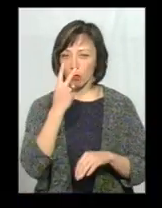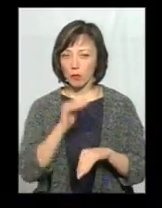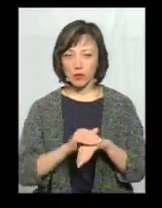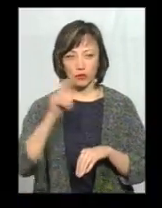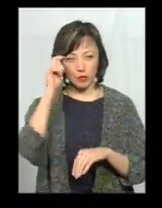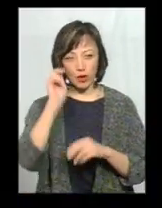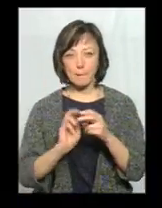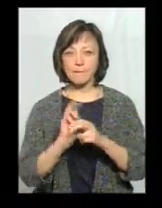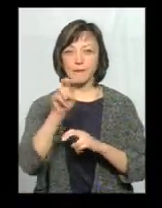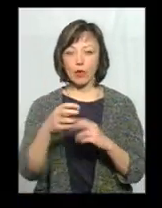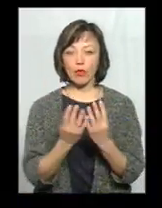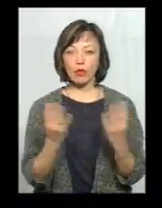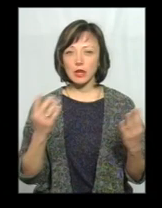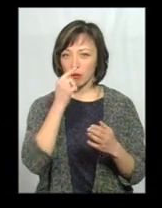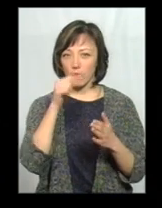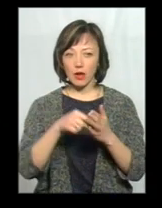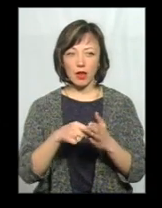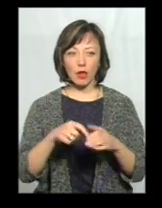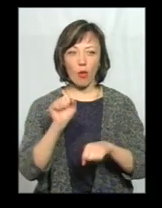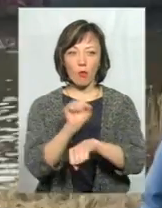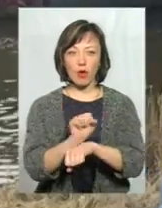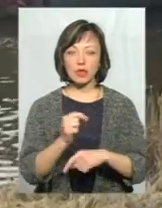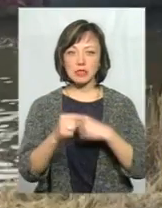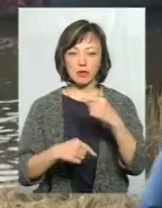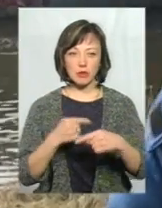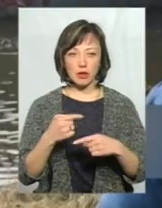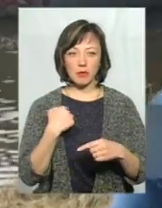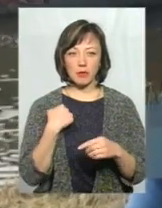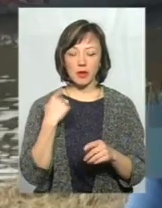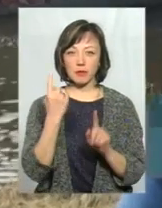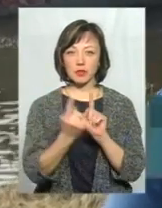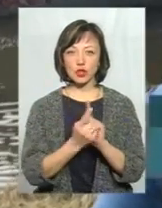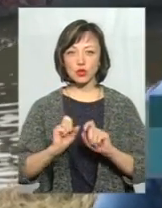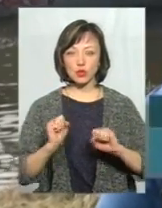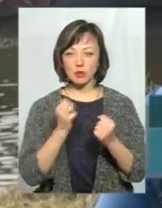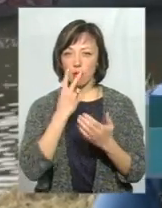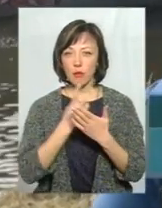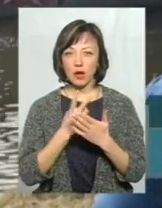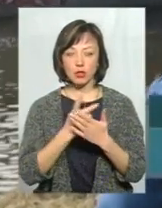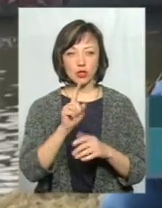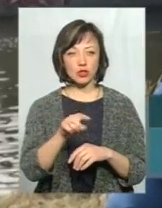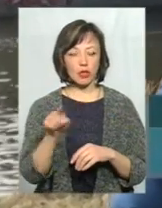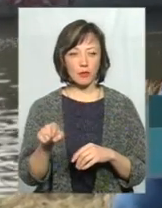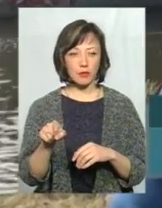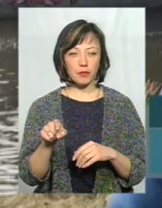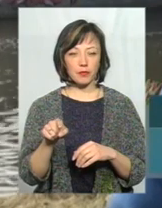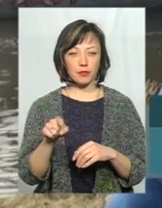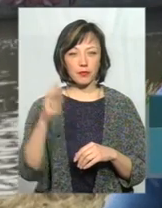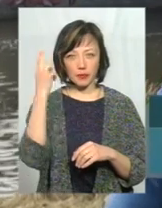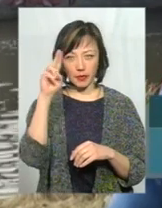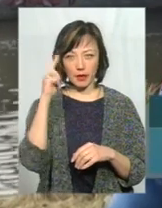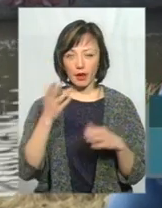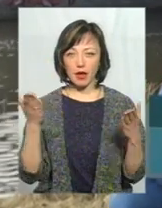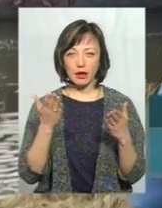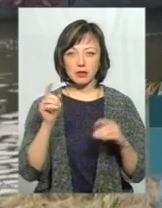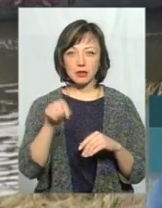чоловік переліз через огорожу та опинився на опорі за мостом. Ми підійшли з друзями і побачили, що там дядя є якийсь,